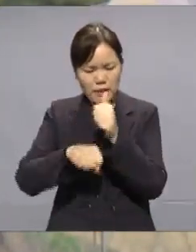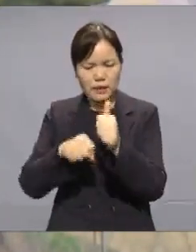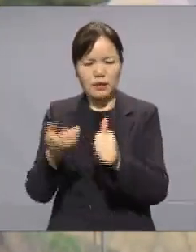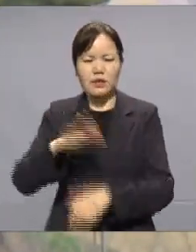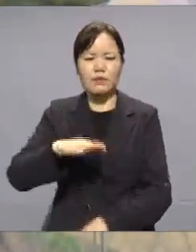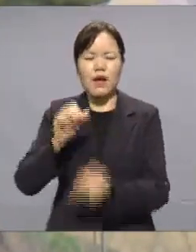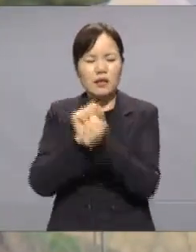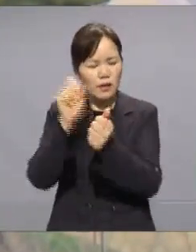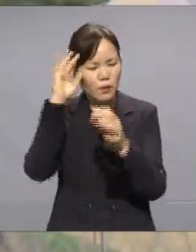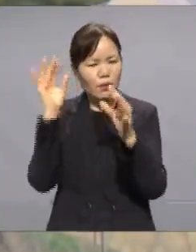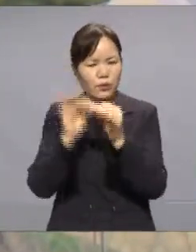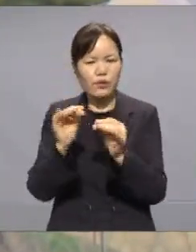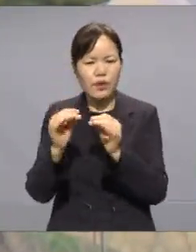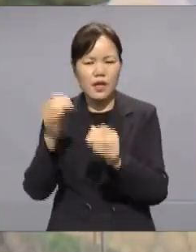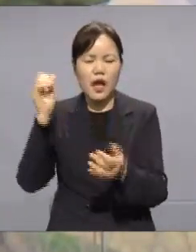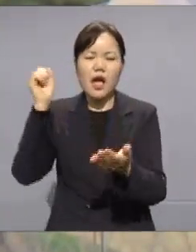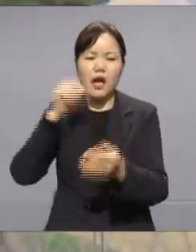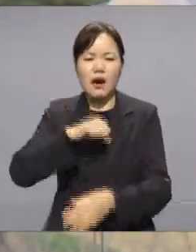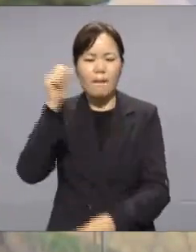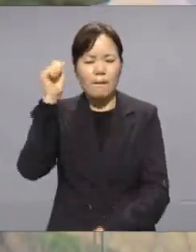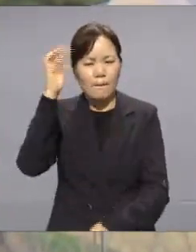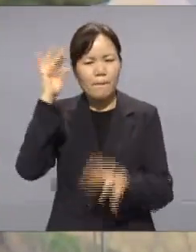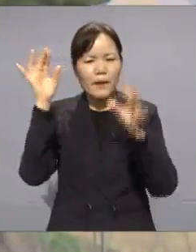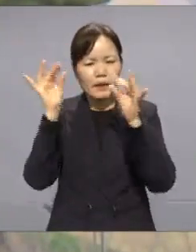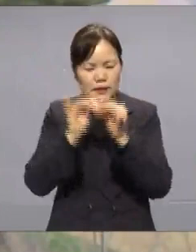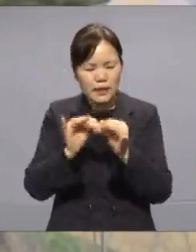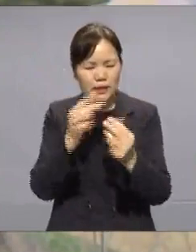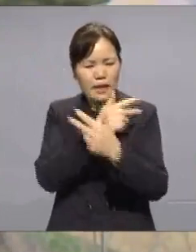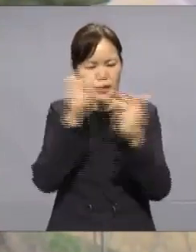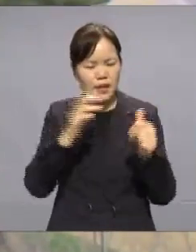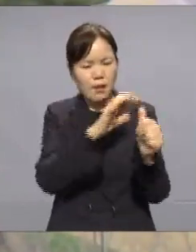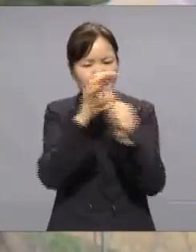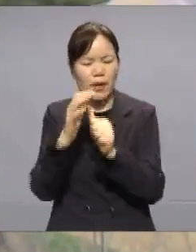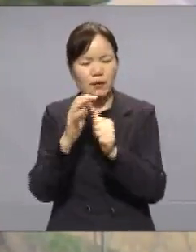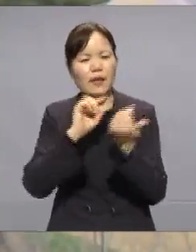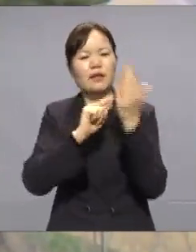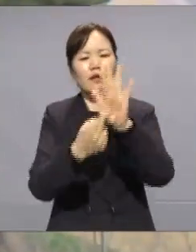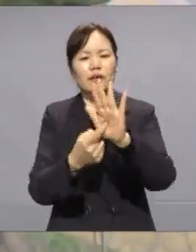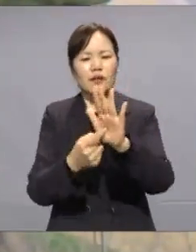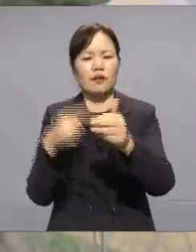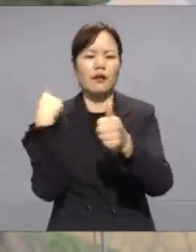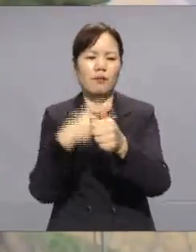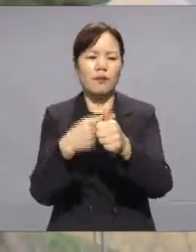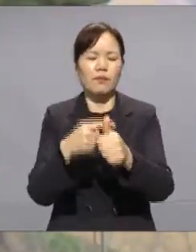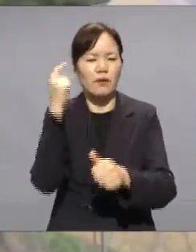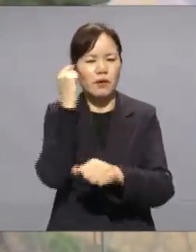이른바 이재명 방탄을 부각한다는 전략입니다. OBS 뉴스 황다연입니다.